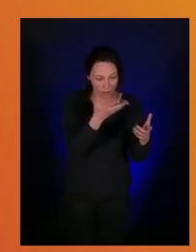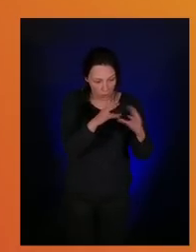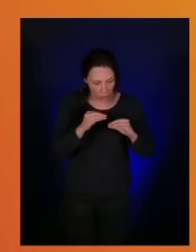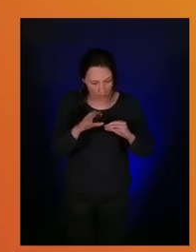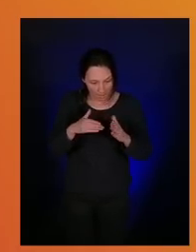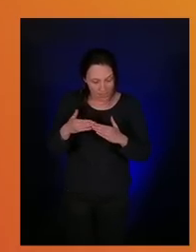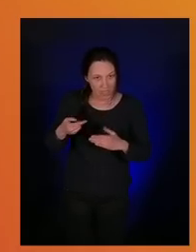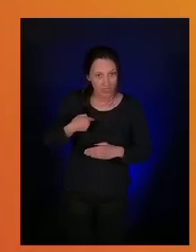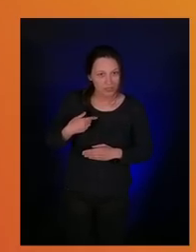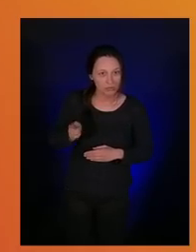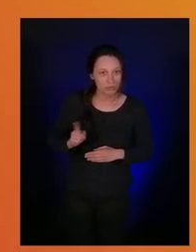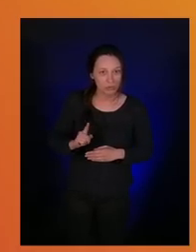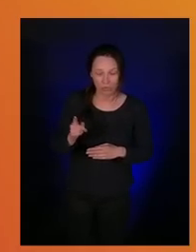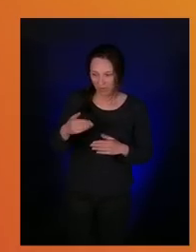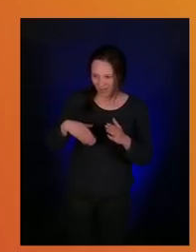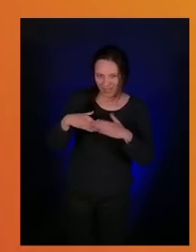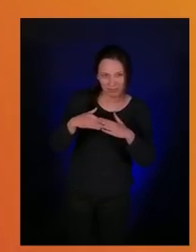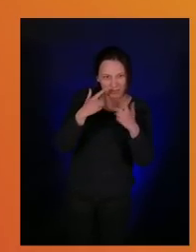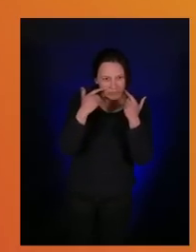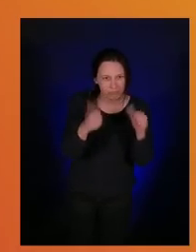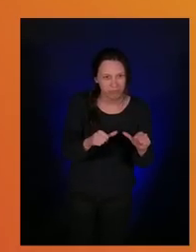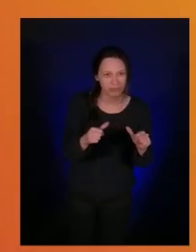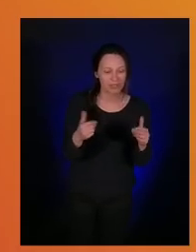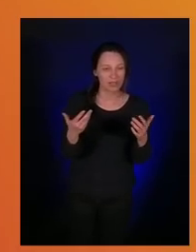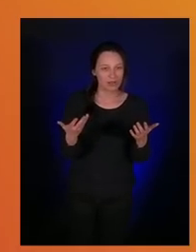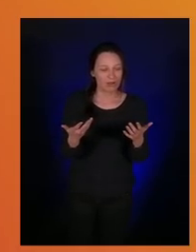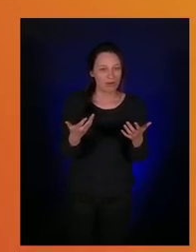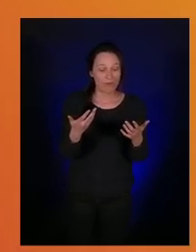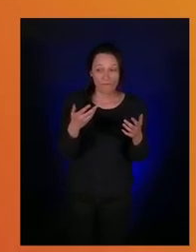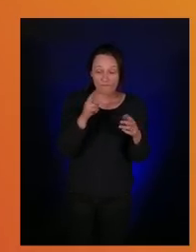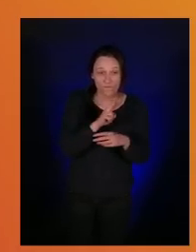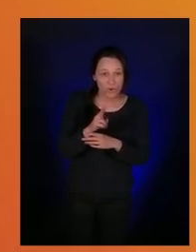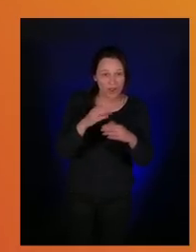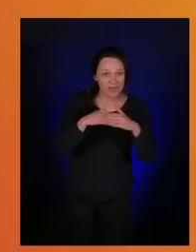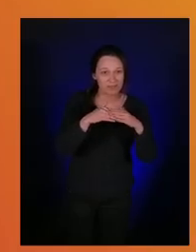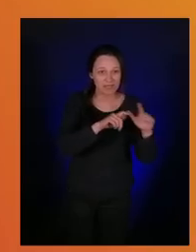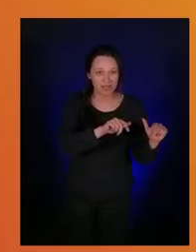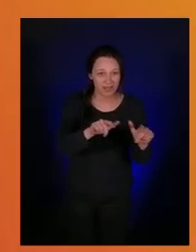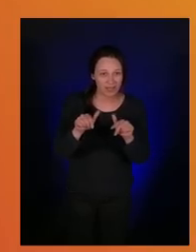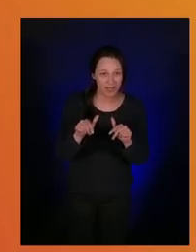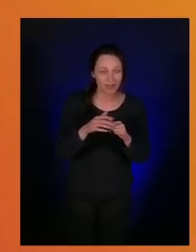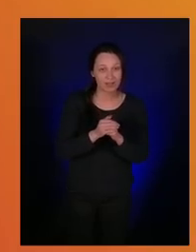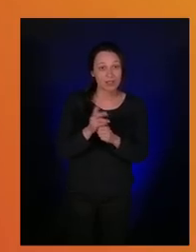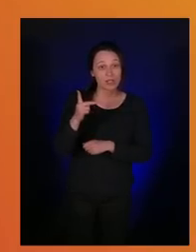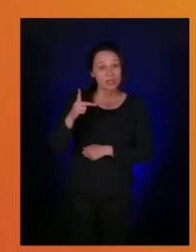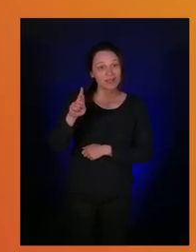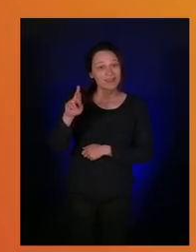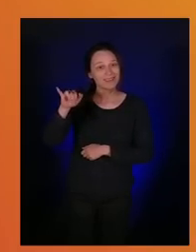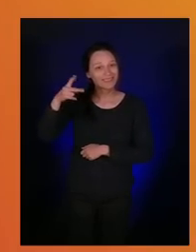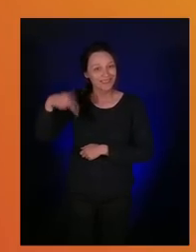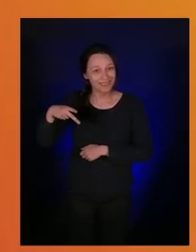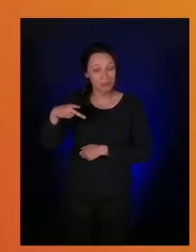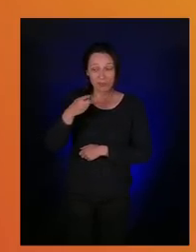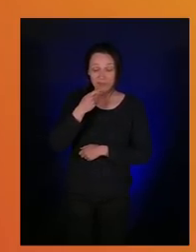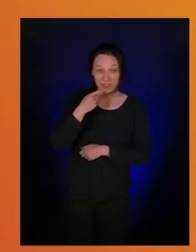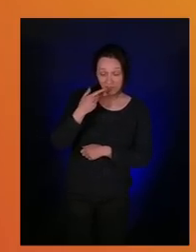Une chambre taillée pour accepter toutes les astuces de l'exécutif. Le RIP n'est pas notre terrain non plus. Une machine